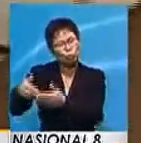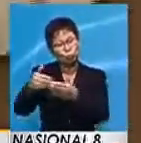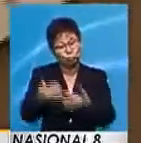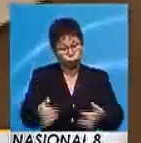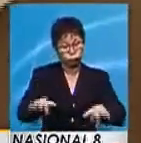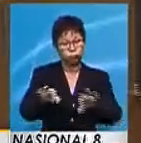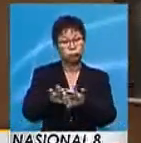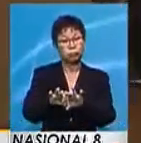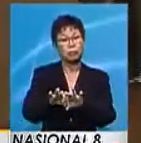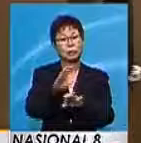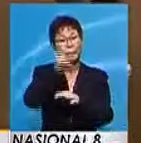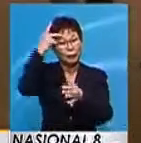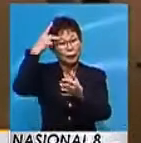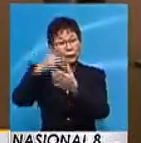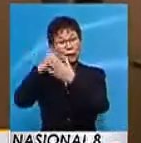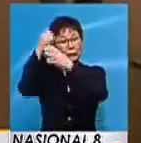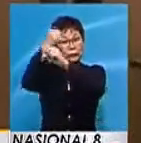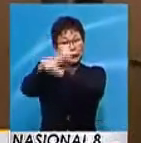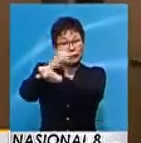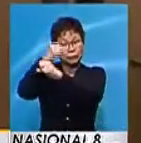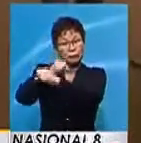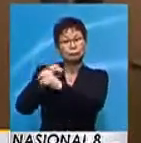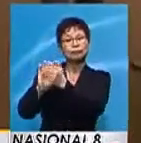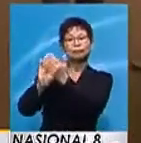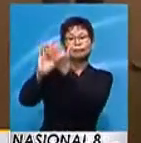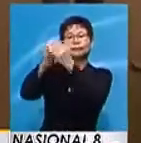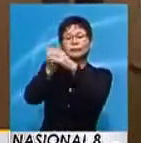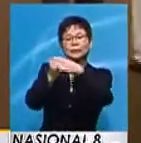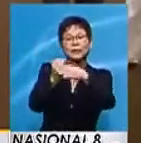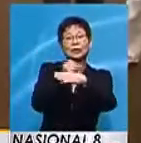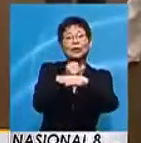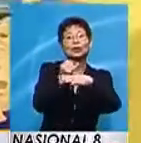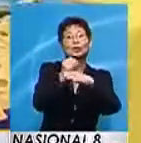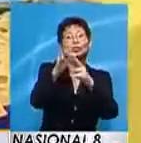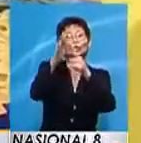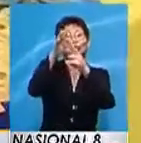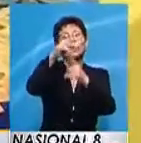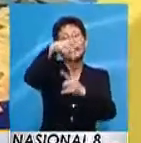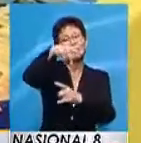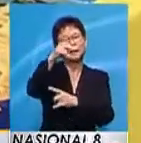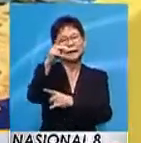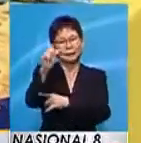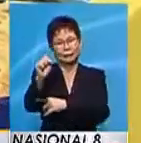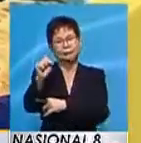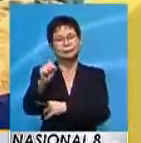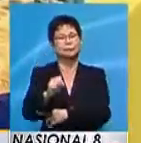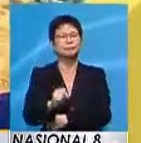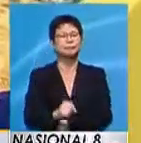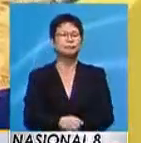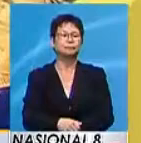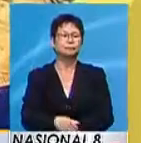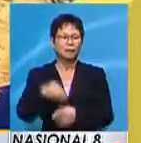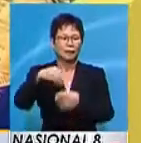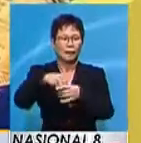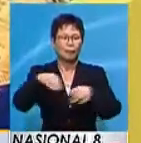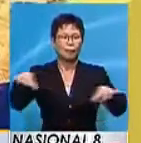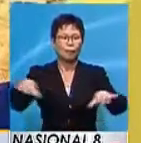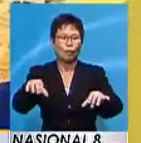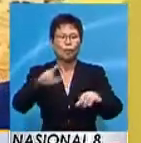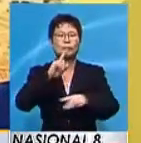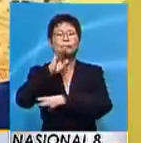penting bagi mengenal pasti cabaran yang dihadapi industri, khususnya perusahaan kecil dan sederhana PKS, dalam